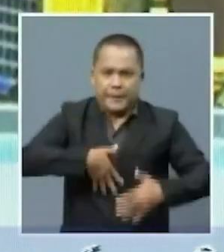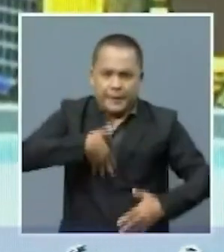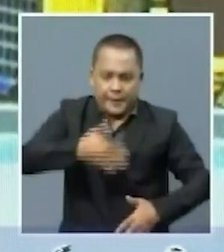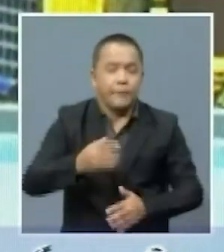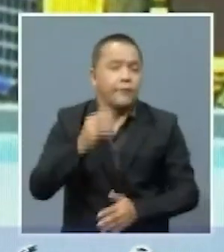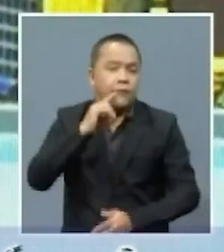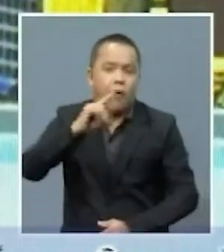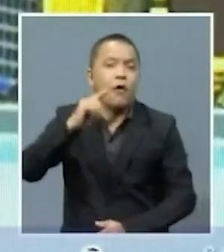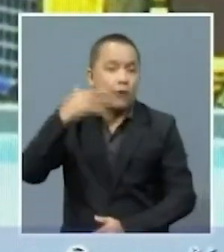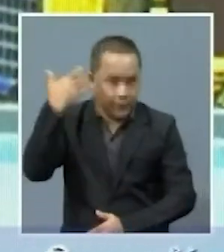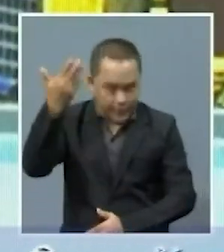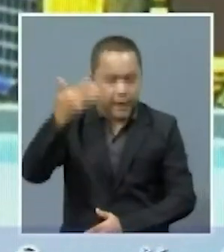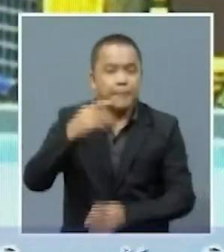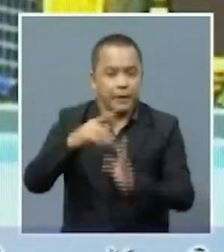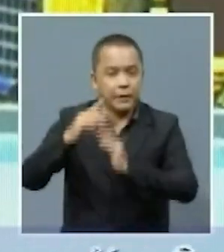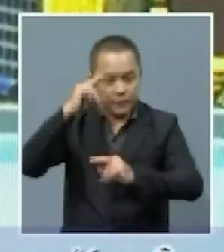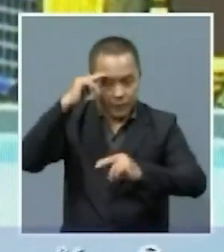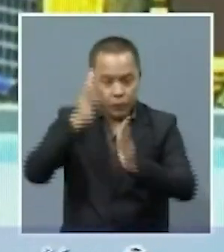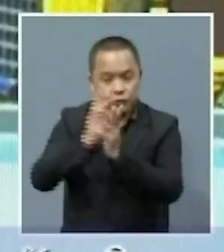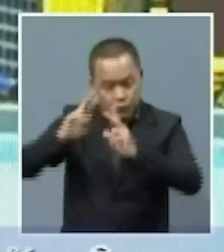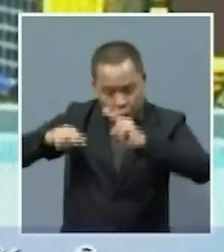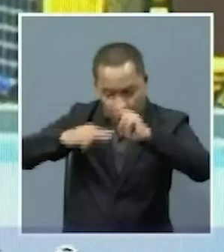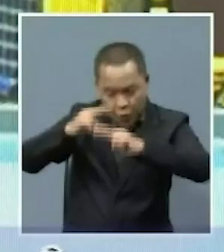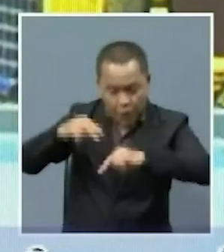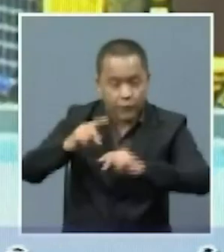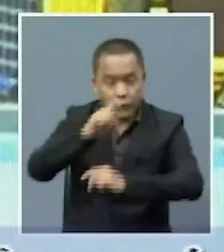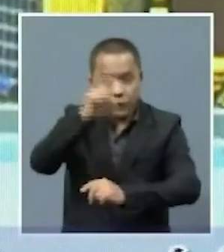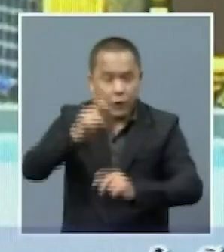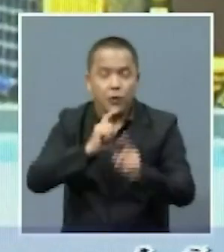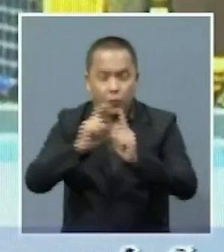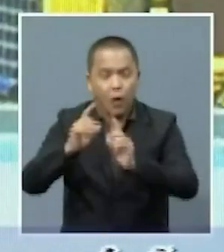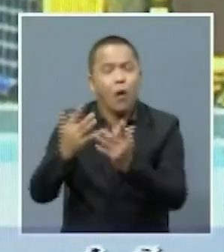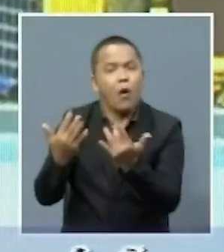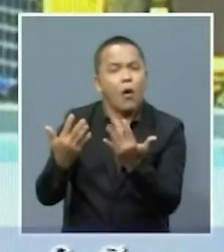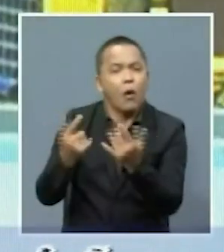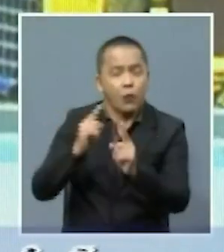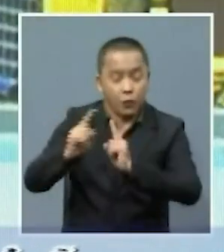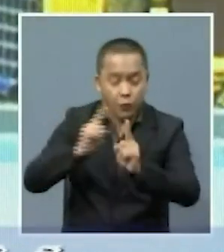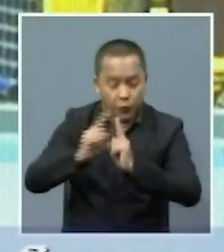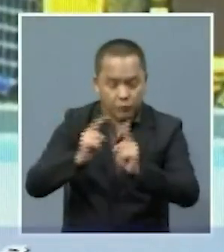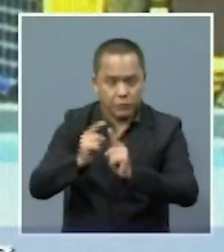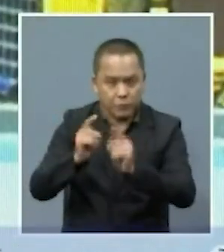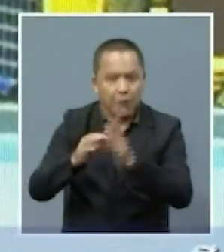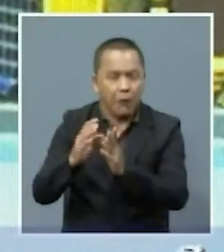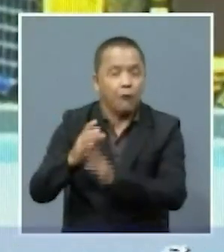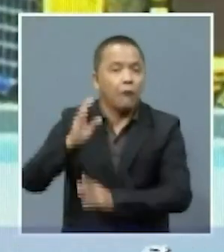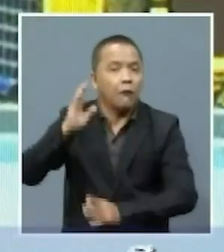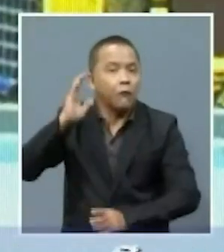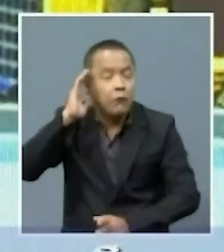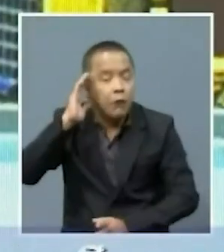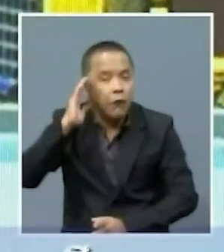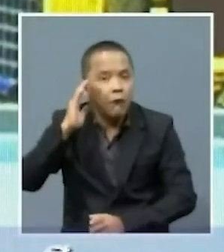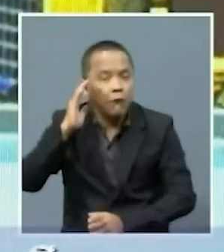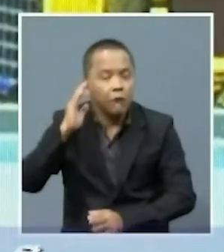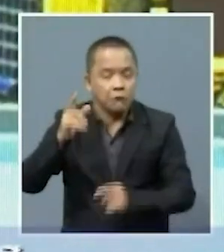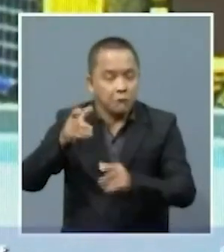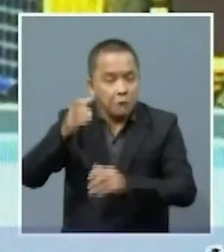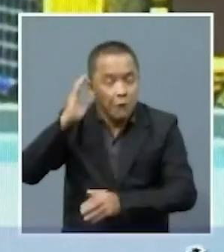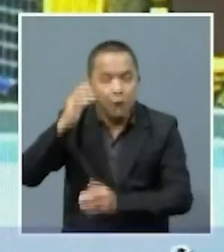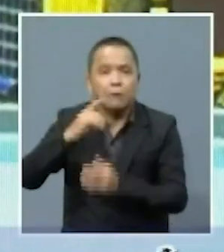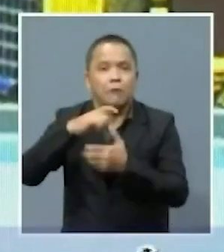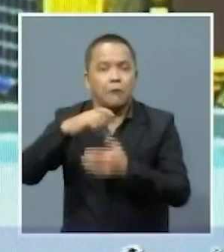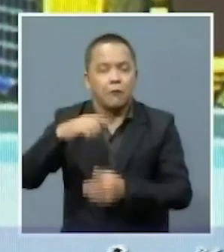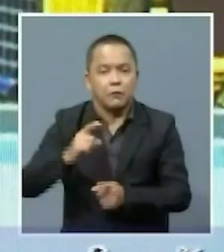แจ้งได้เลยก่อนเพื่อให้ตำรวจตรวจสอบอย่าเพิ่งพอสงสัยแล้วขอไปคุยก่อนพอคุยปุ๊บมันไปหลงกลเหยื่อไงพี่เพิ่งก็ตกไปเป็นเหยื่